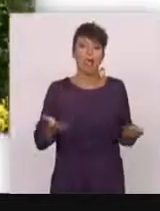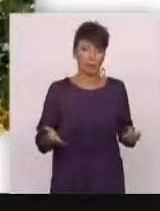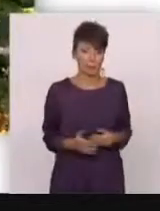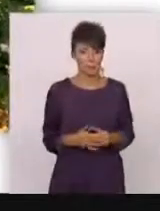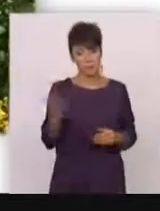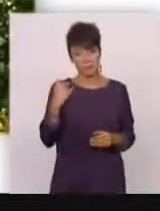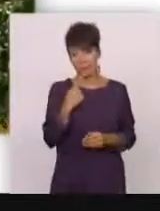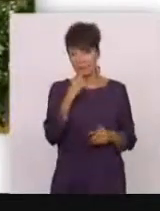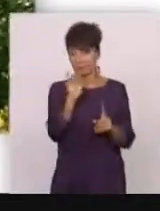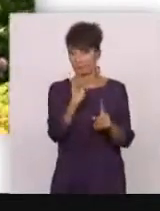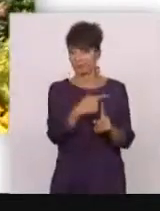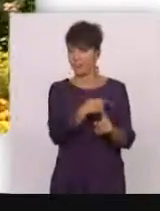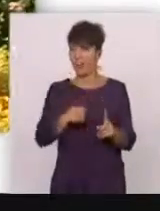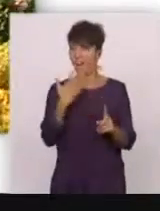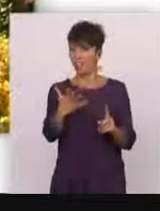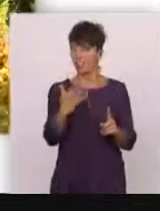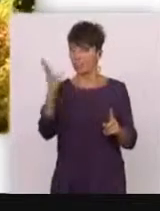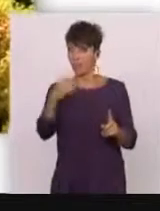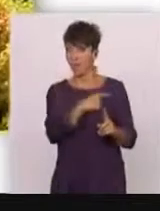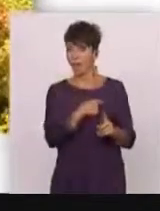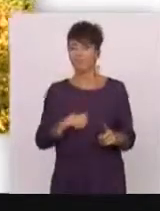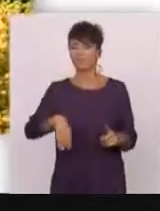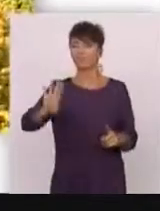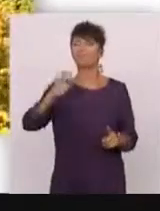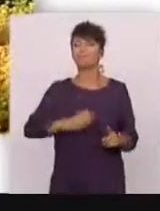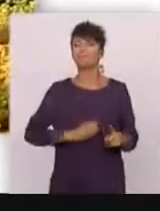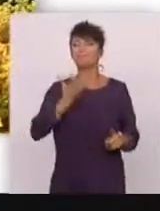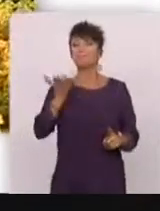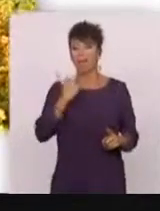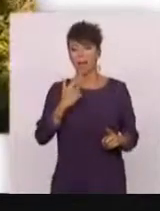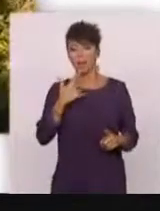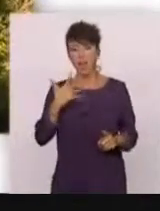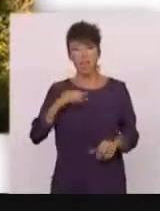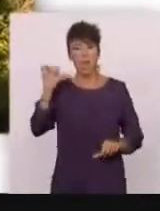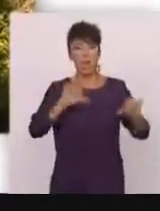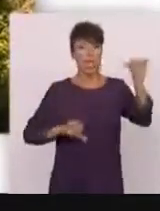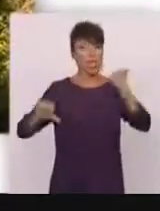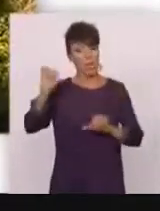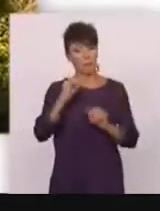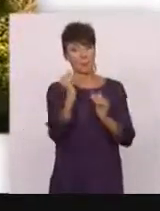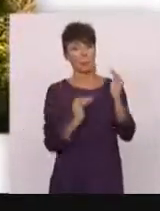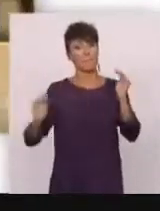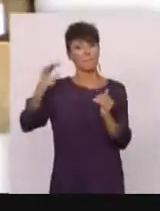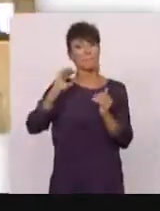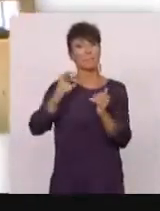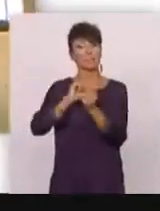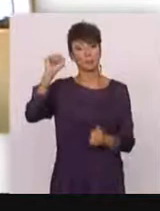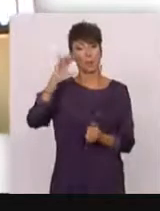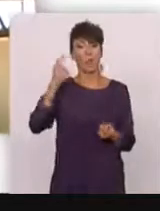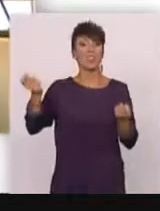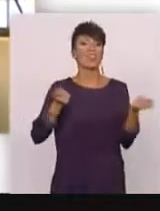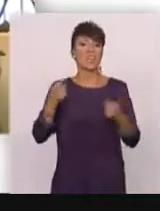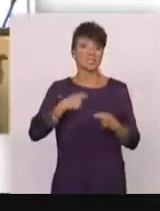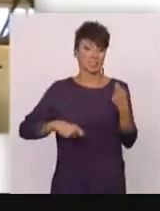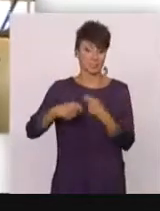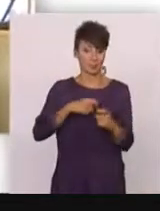Του λέγανε να γίνει καθηγητής. Εκείνος όμως ακολούθησε το ένστικτό του. Χημικός με μεταπτυχιακό στη διοίκηση επιχειρήσεων, ο Μανούσος